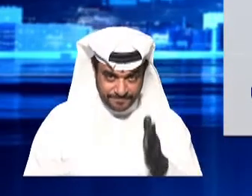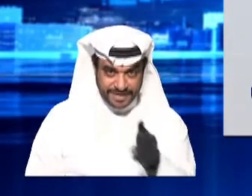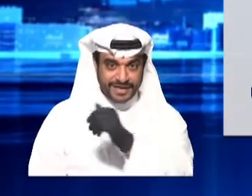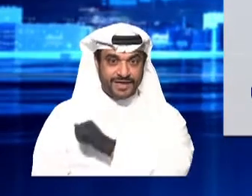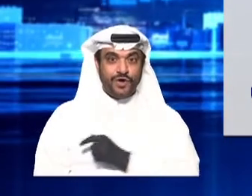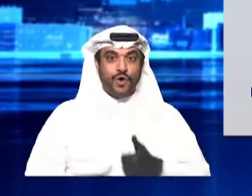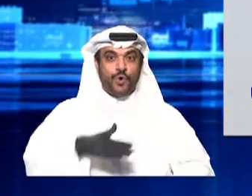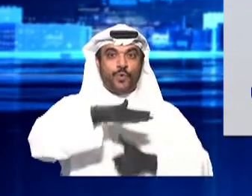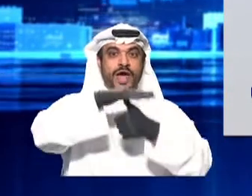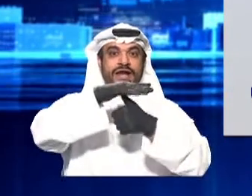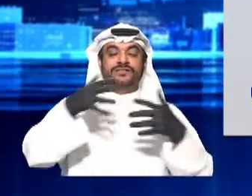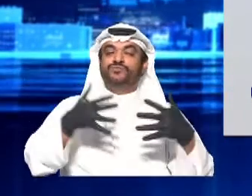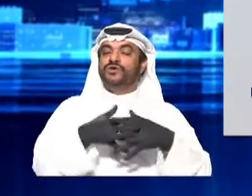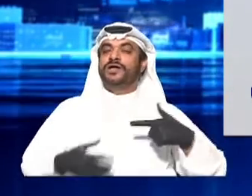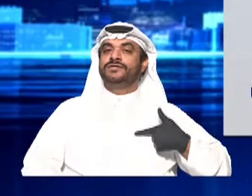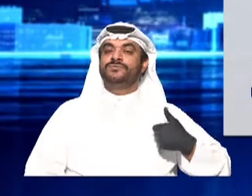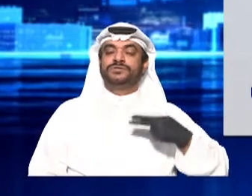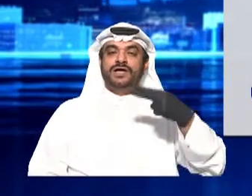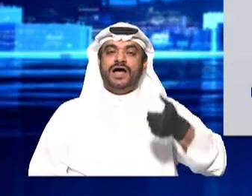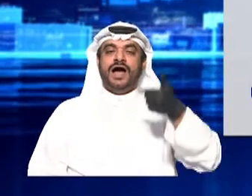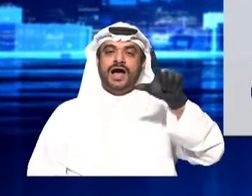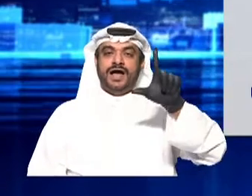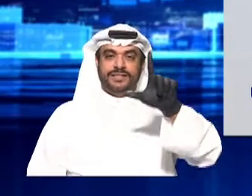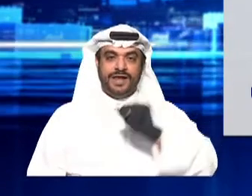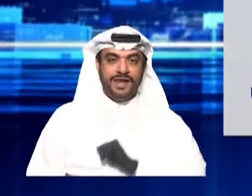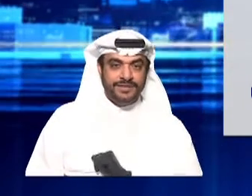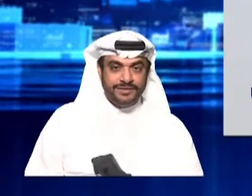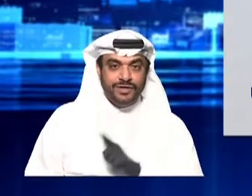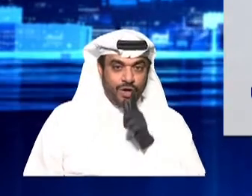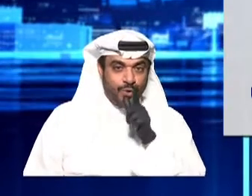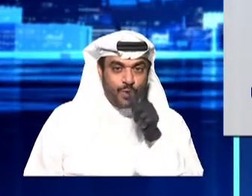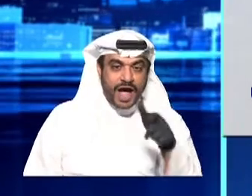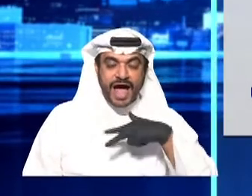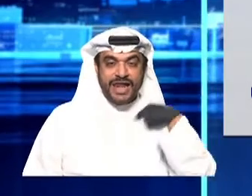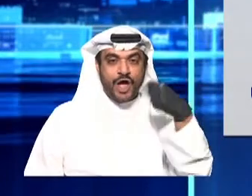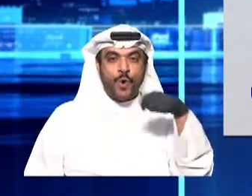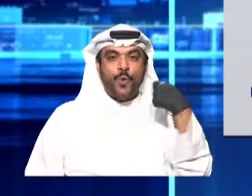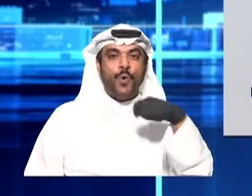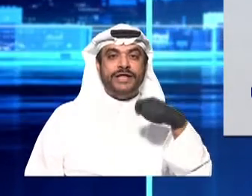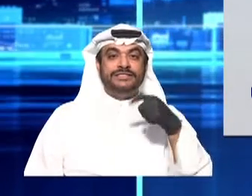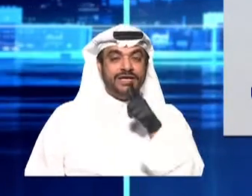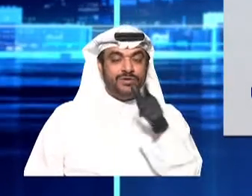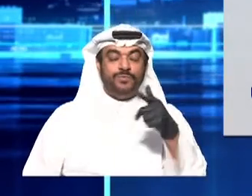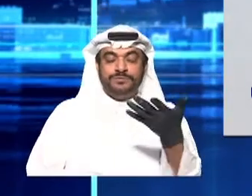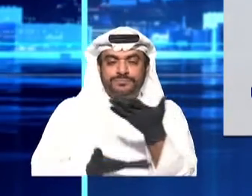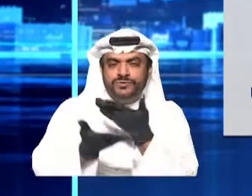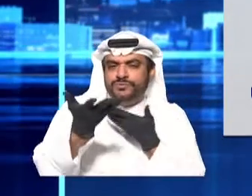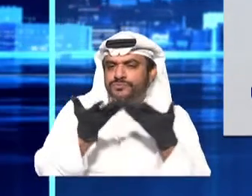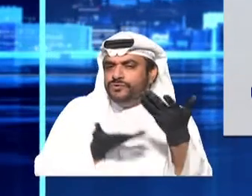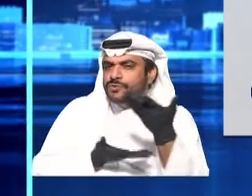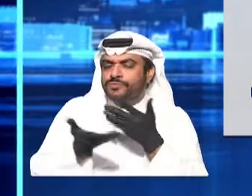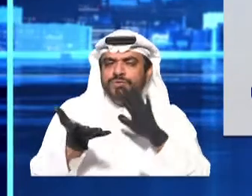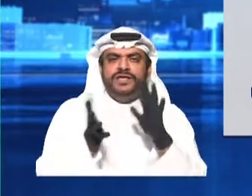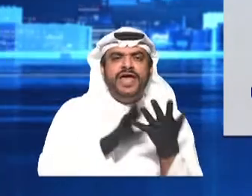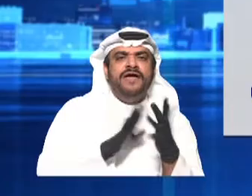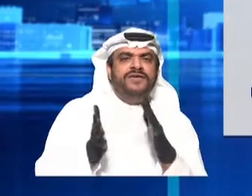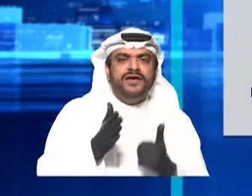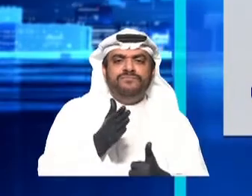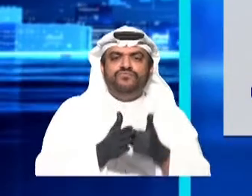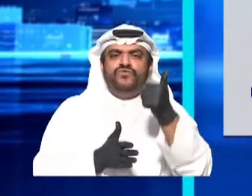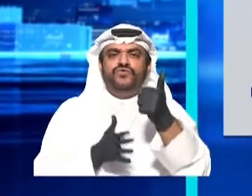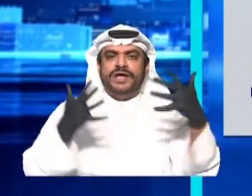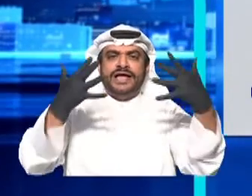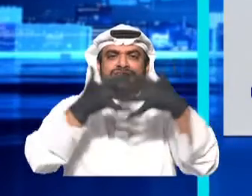مجلس إدارتها السيد عادل الجاسم. وقال الوزير إن الاجتماع تناول الإنجازات التي حققتها